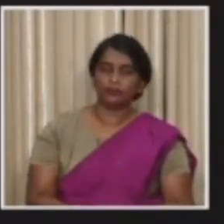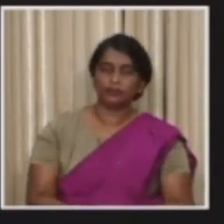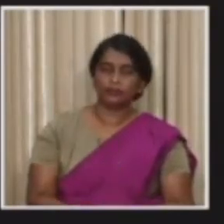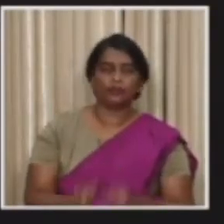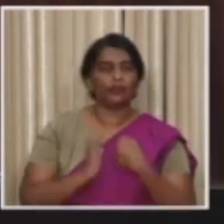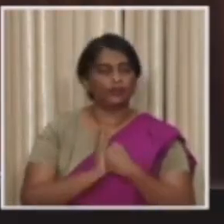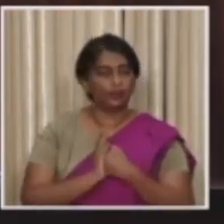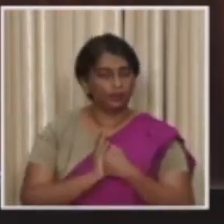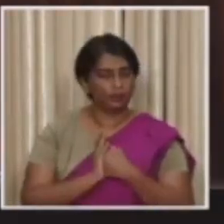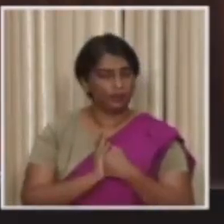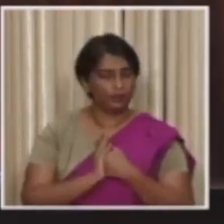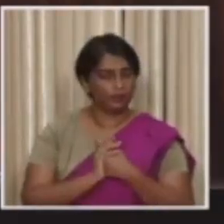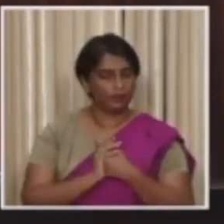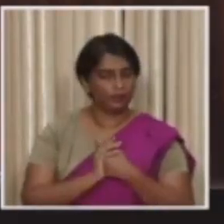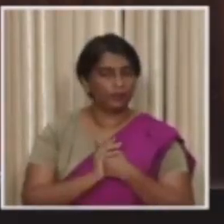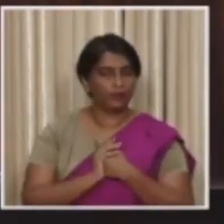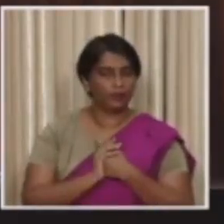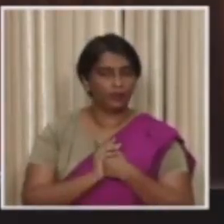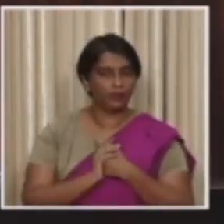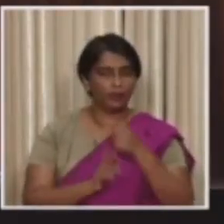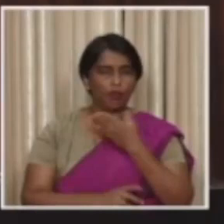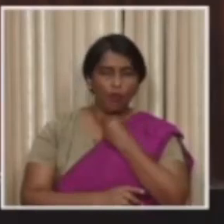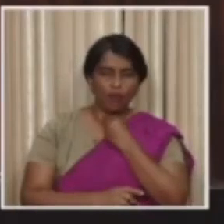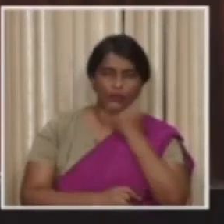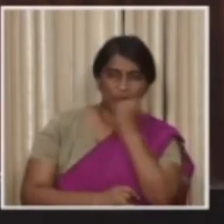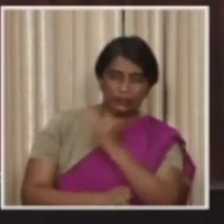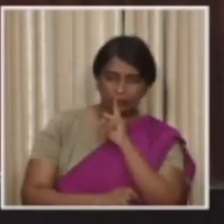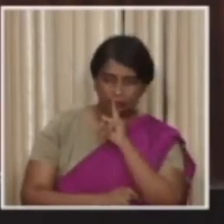Garu. Odana boru chodana